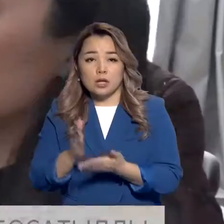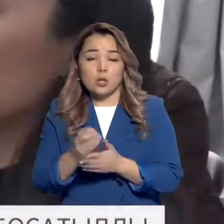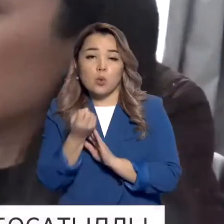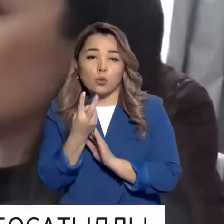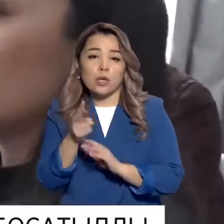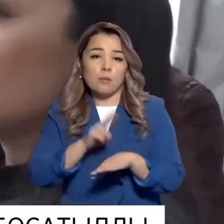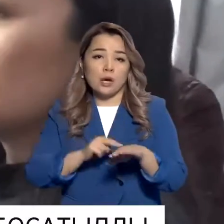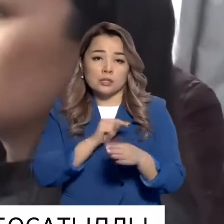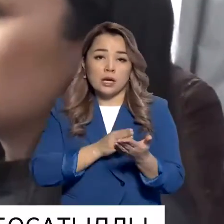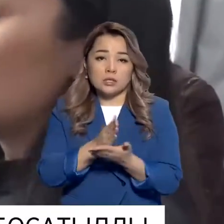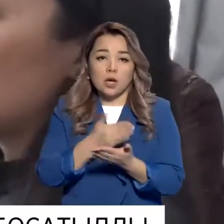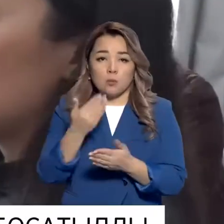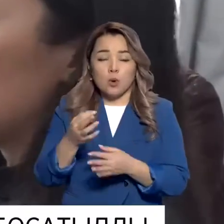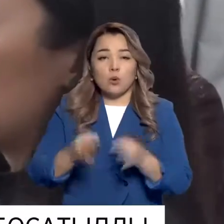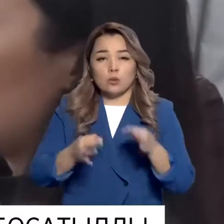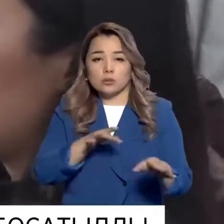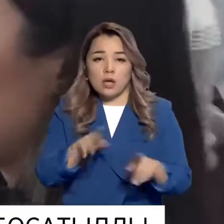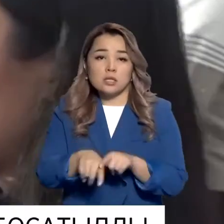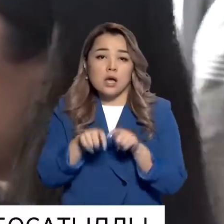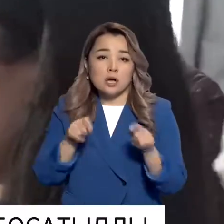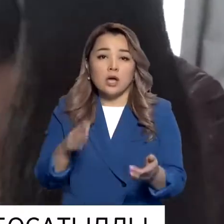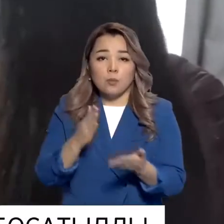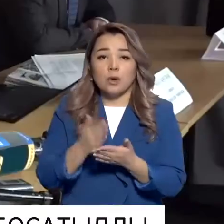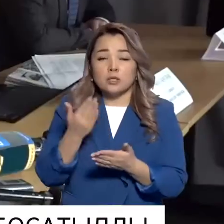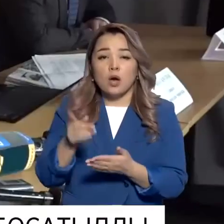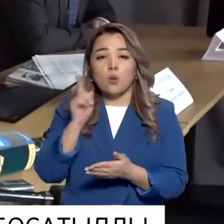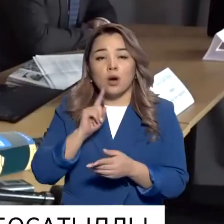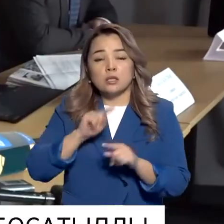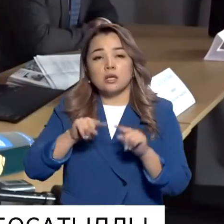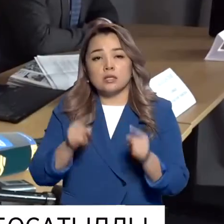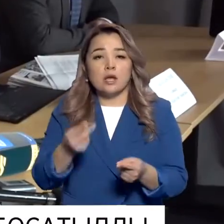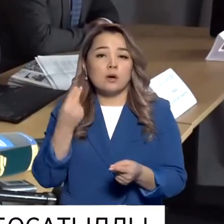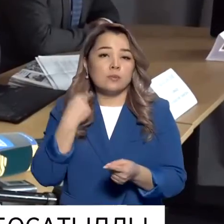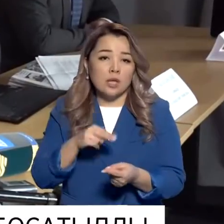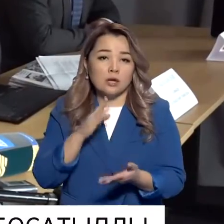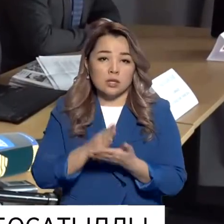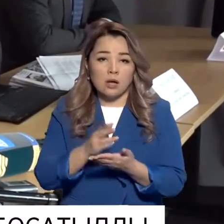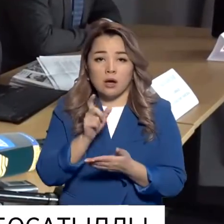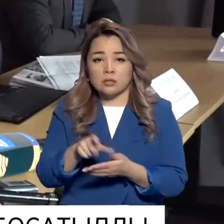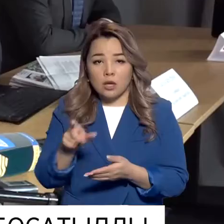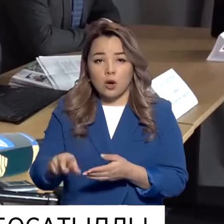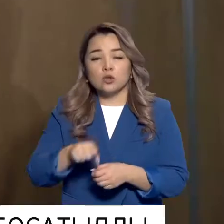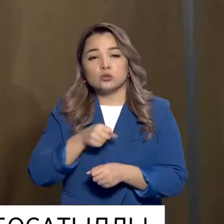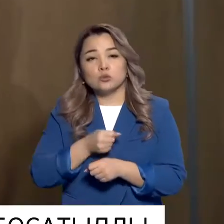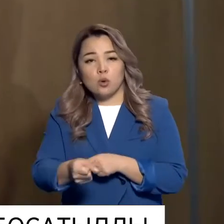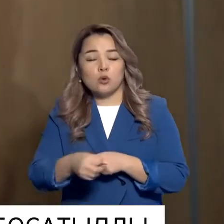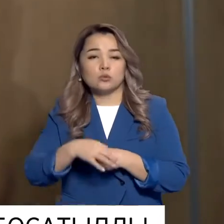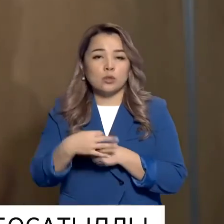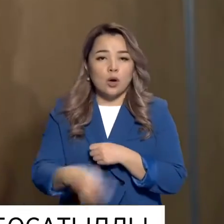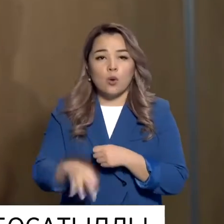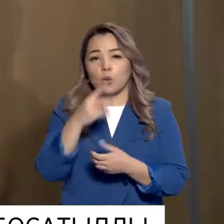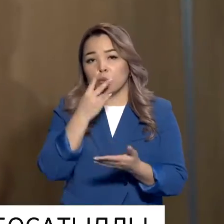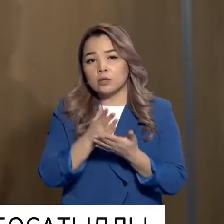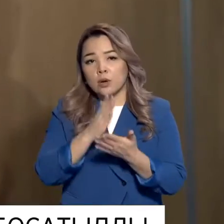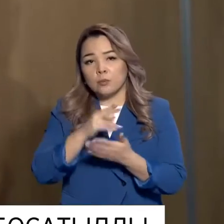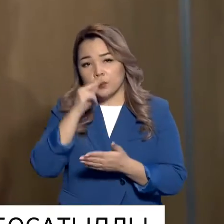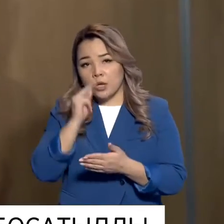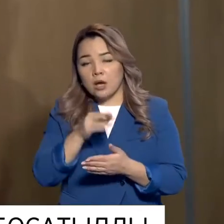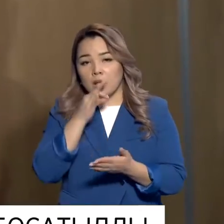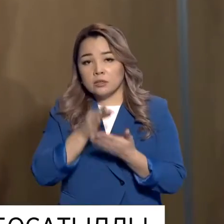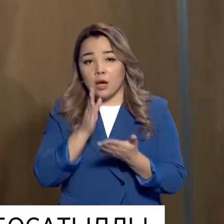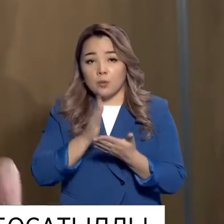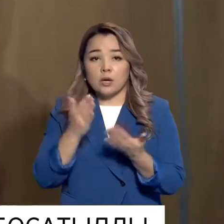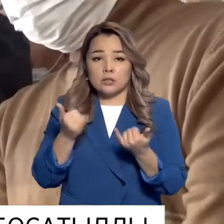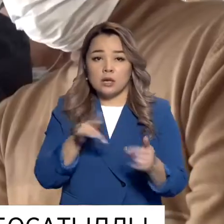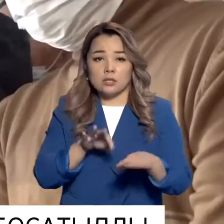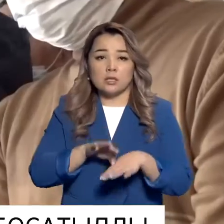12 полиция қызметкерінің үстінен қылмыстық іс қозғалған, олар уақытша ұстау изоляторында отырғандарға зорлық-зомбылық көрсетті деген күдік келінген.